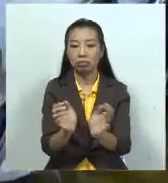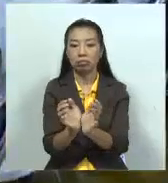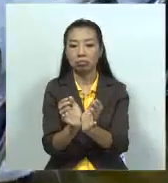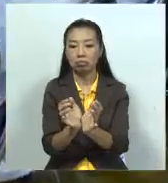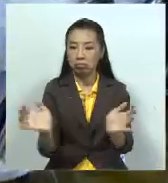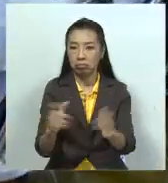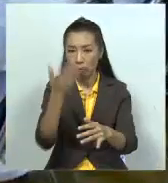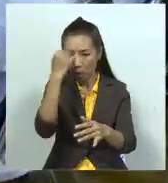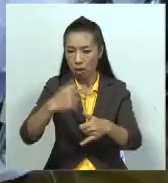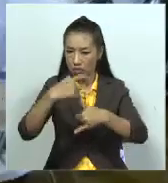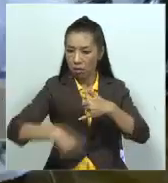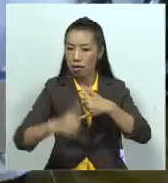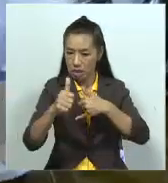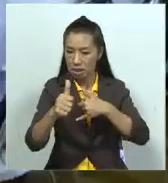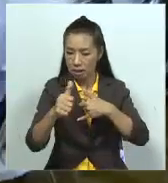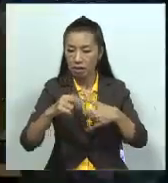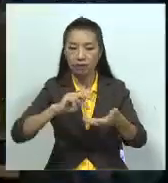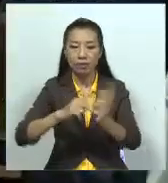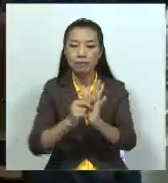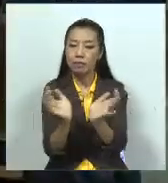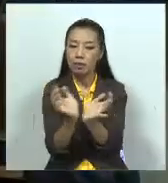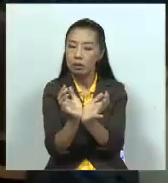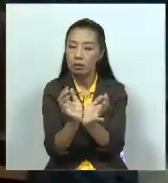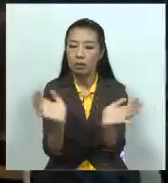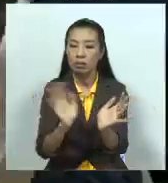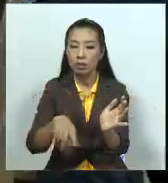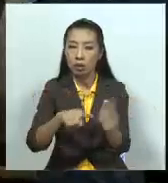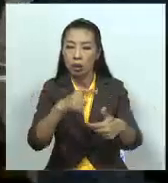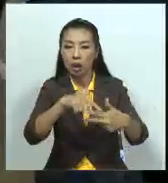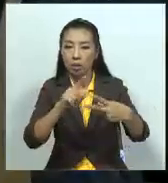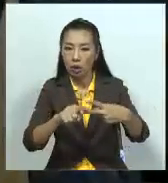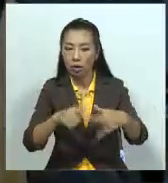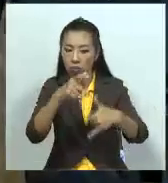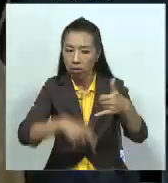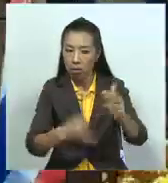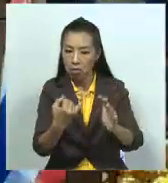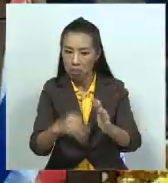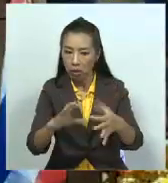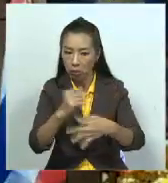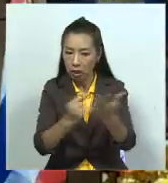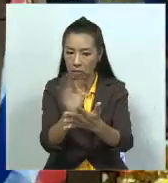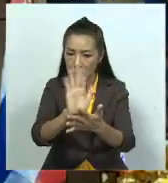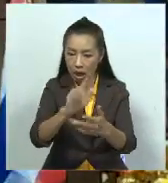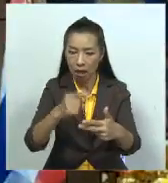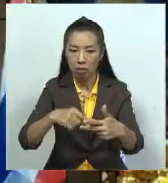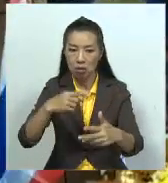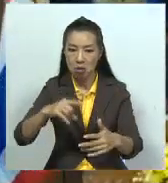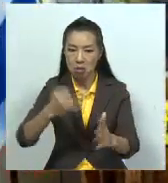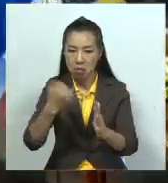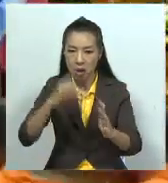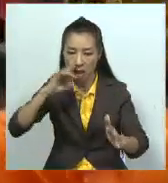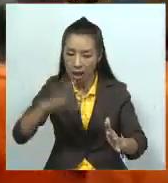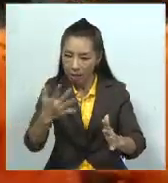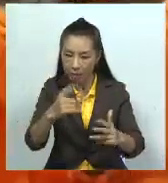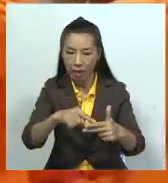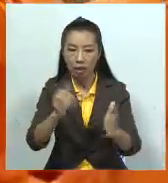ผู้ต้องหาขออภัยค่ะไม่เป็นผู้ต้องขังในคดียาเสพติดและคดีความผิดรุนแรงมีโทษเหลือไม่เ